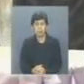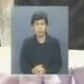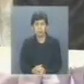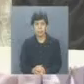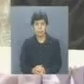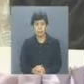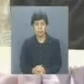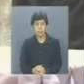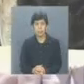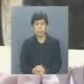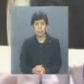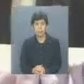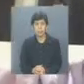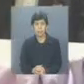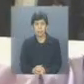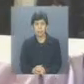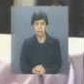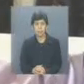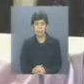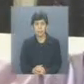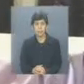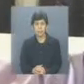Gratas Gratas